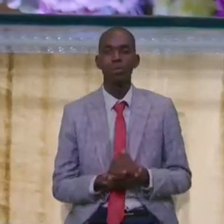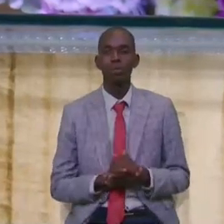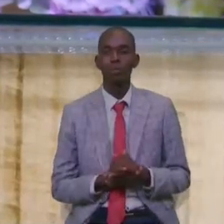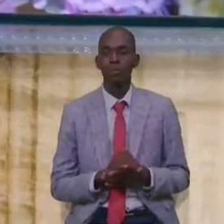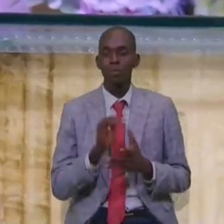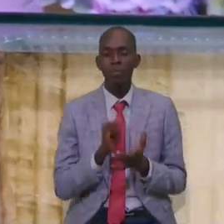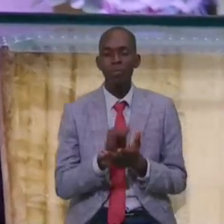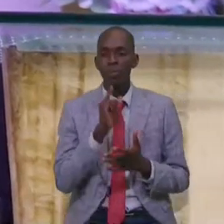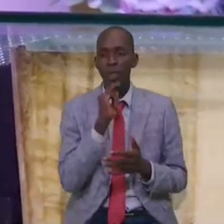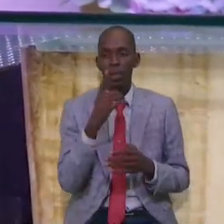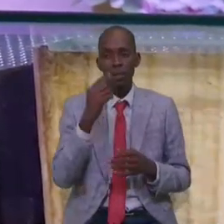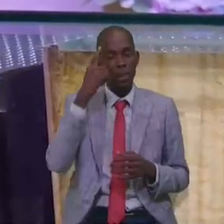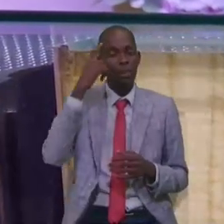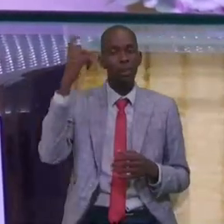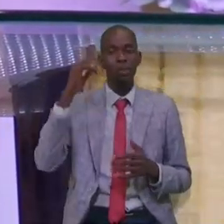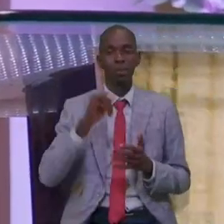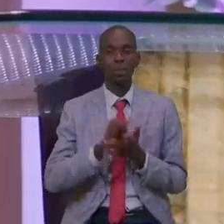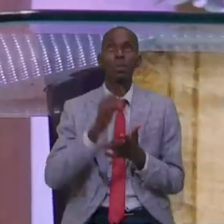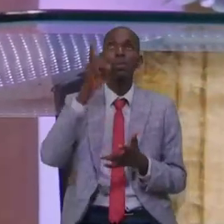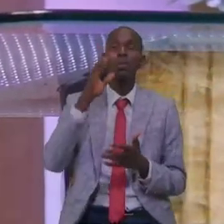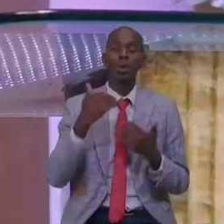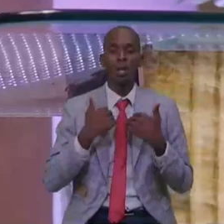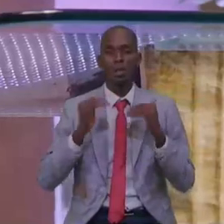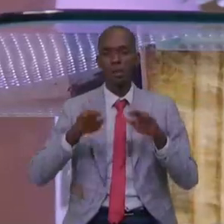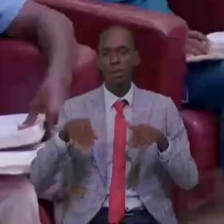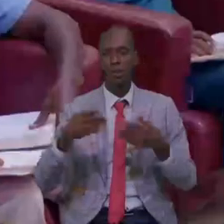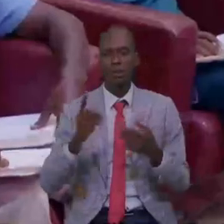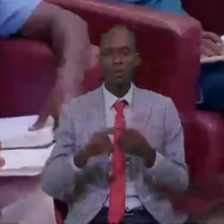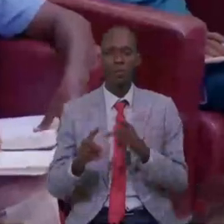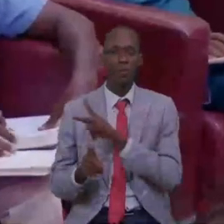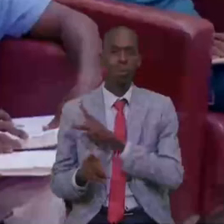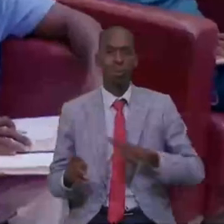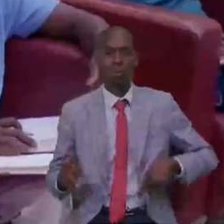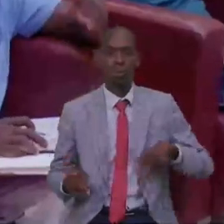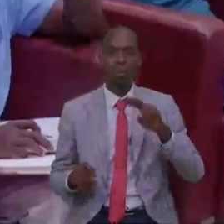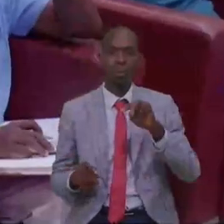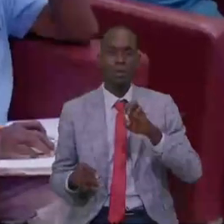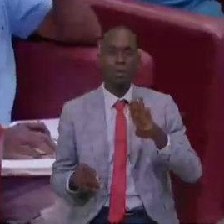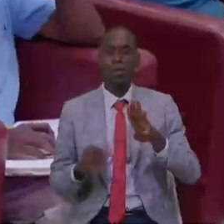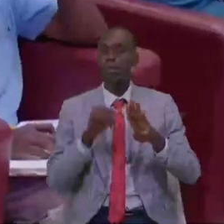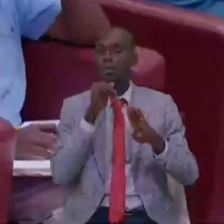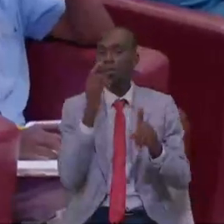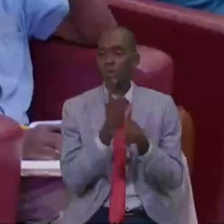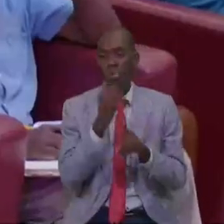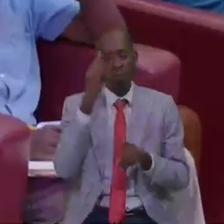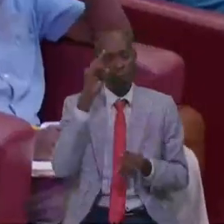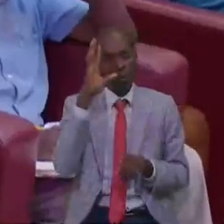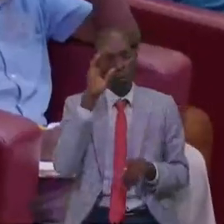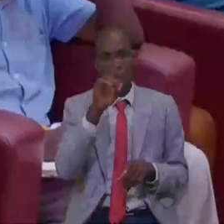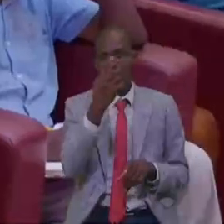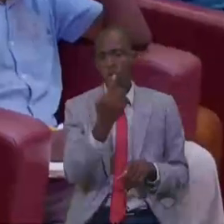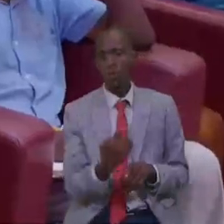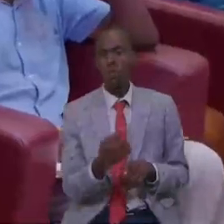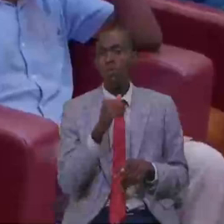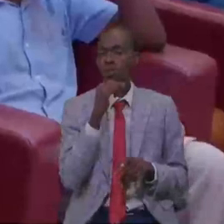le songe que le Seigneur a donné à Nebuchadnezzar. Ce n'était pas pour lui seul, ce n'était pas pour